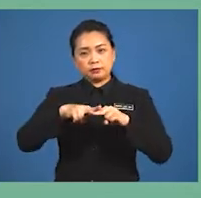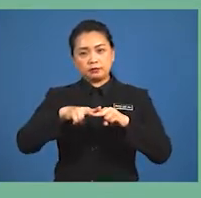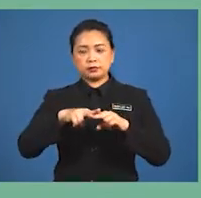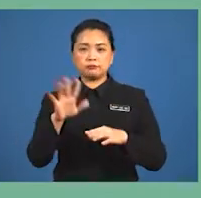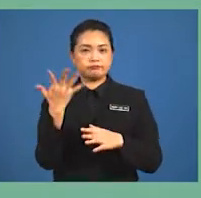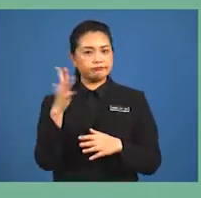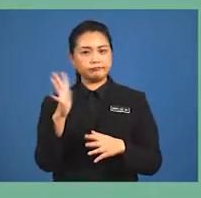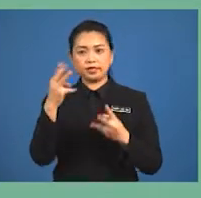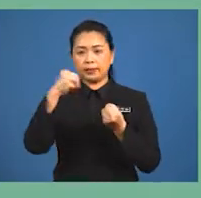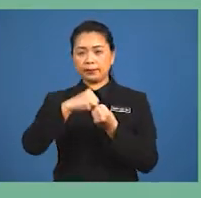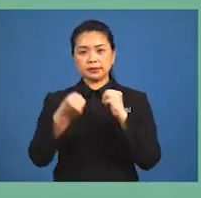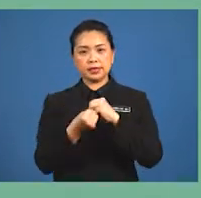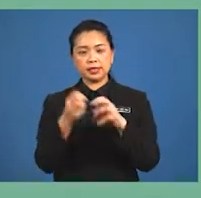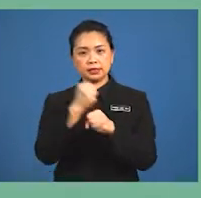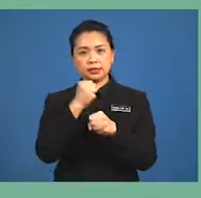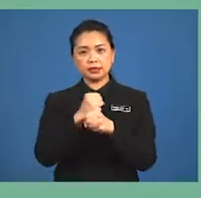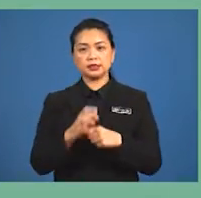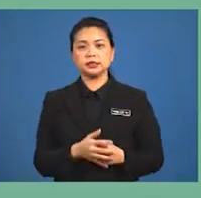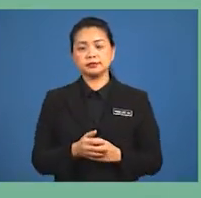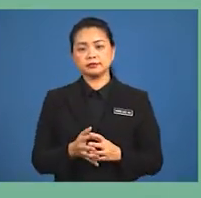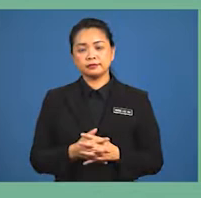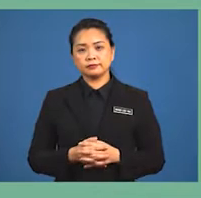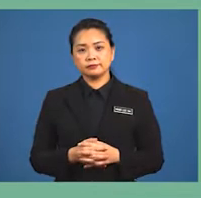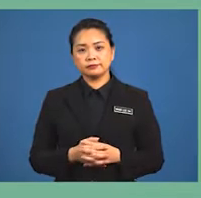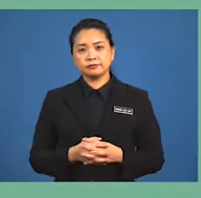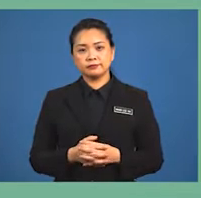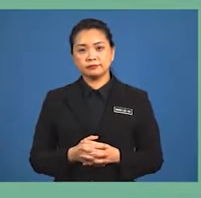masalah pengangguran dapat diatasi.